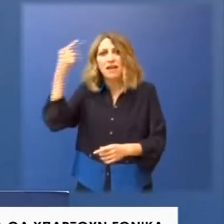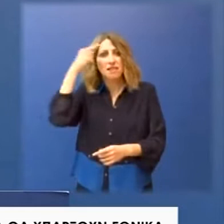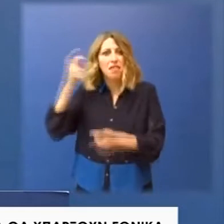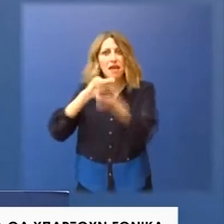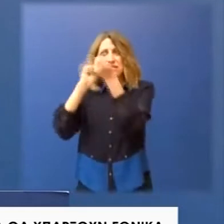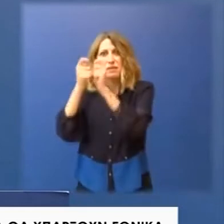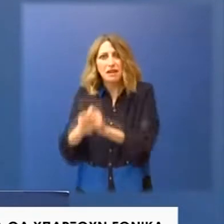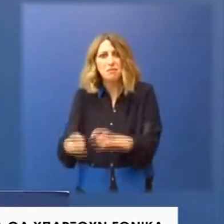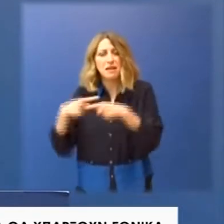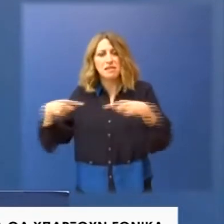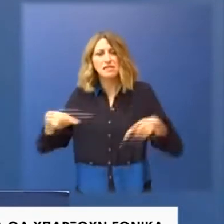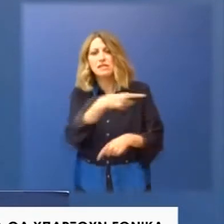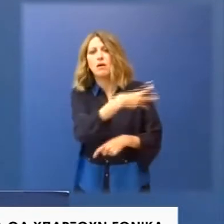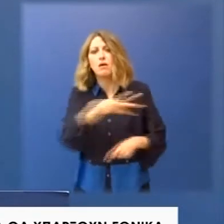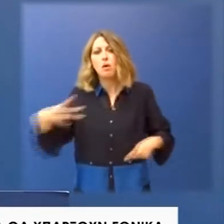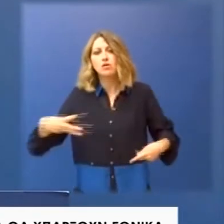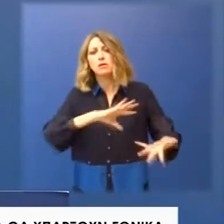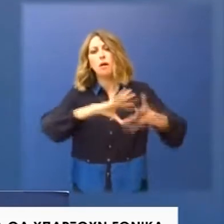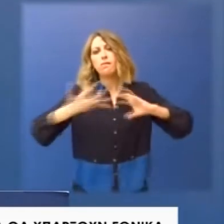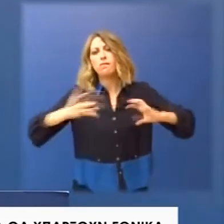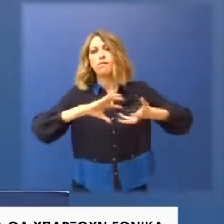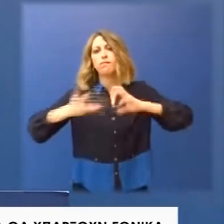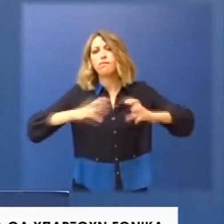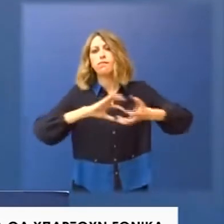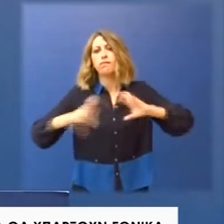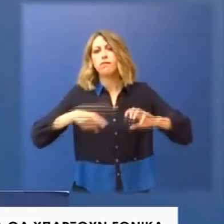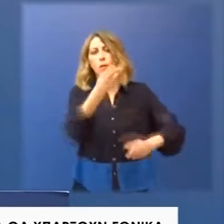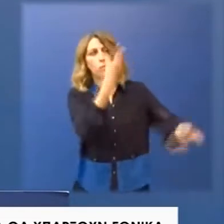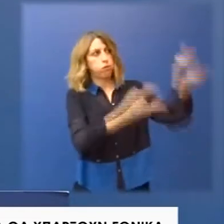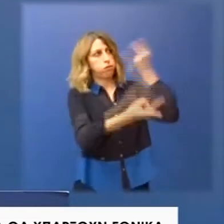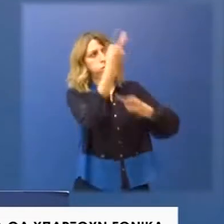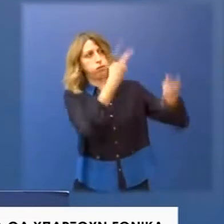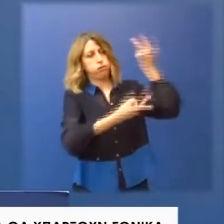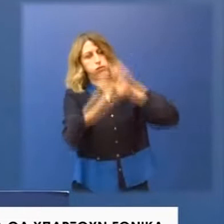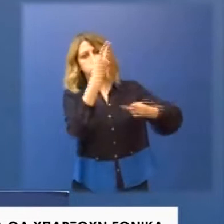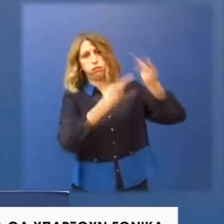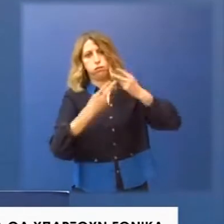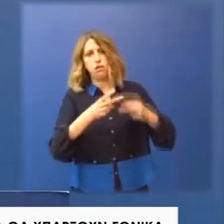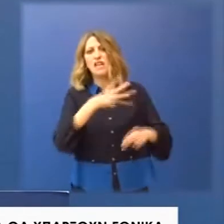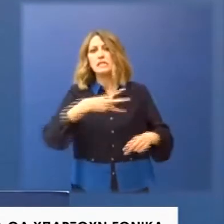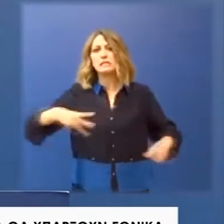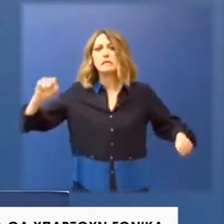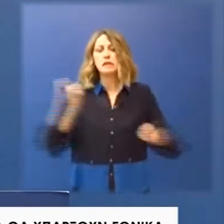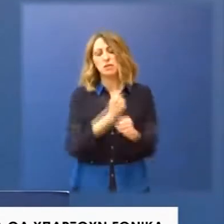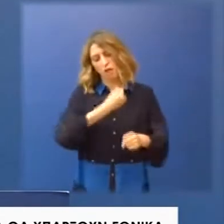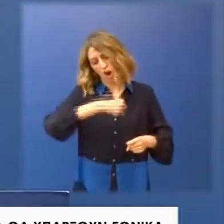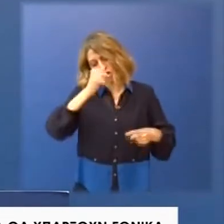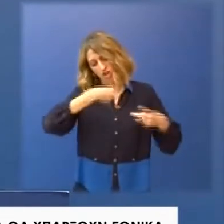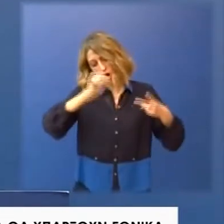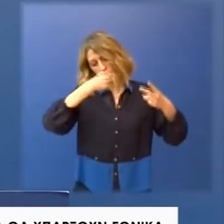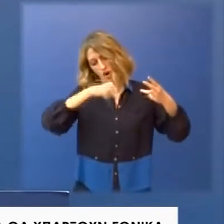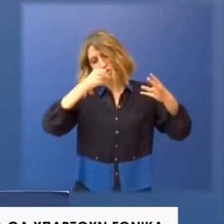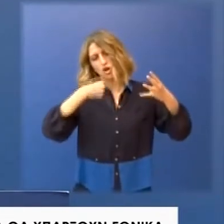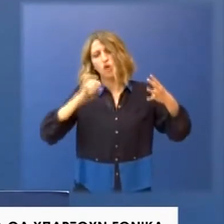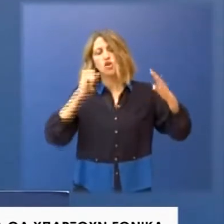διαστρέβλωση και την παραποίηση. Έγινε περασπιστής της απάτης, αντιτάχθηκε στην πρόοδο και έμεινε στη